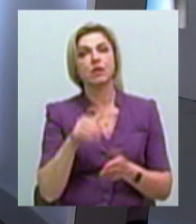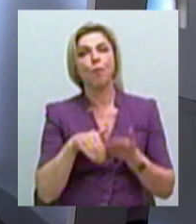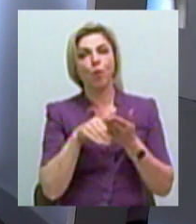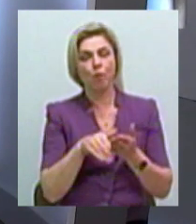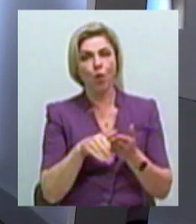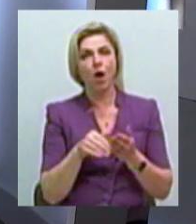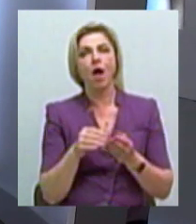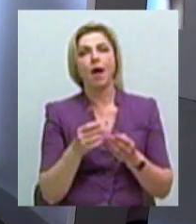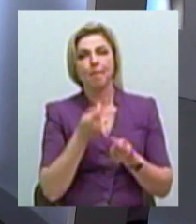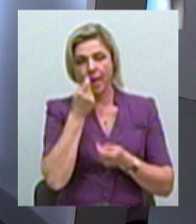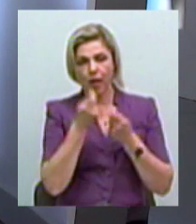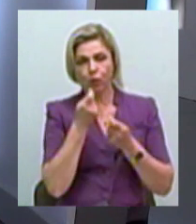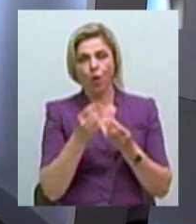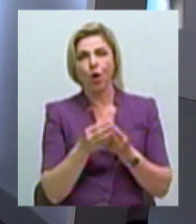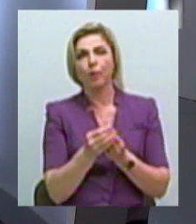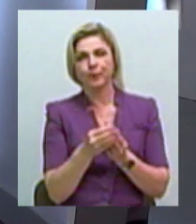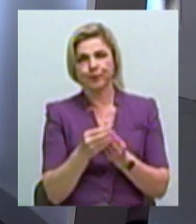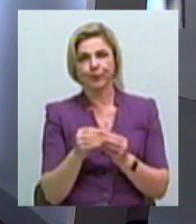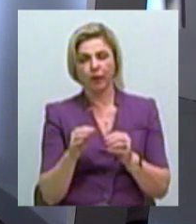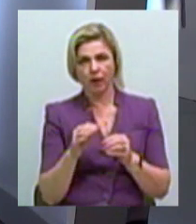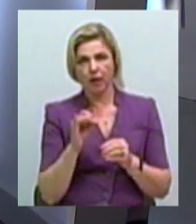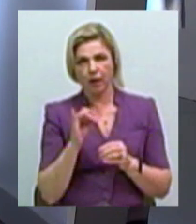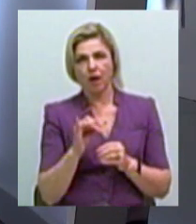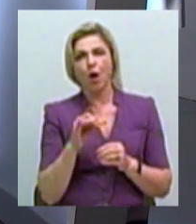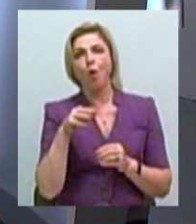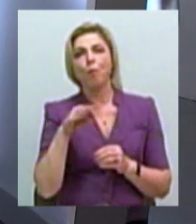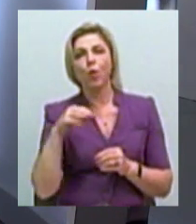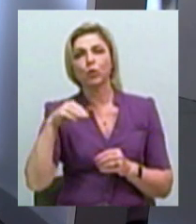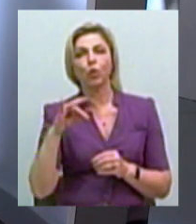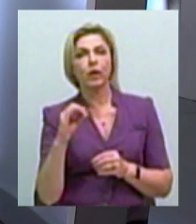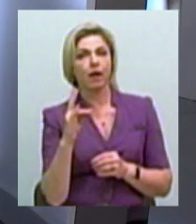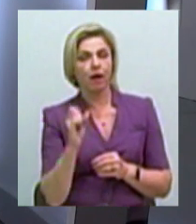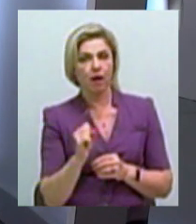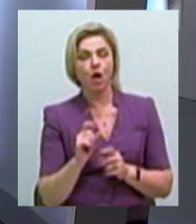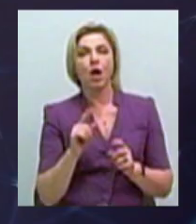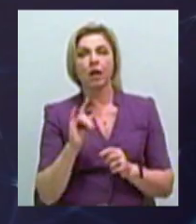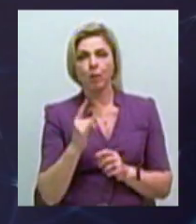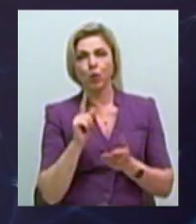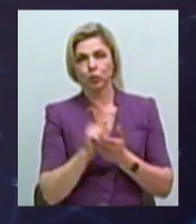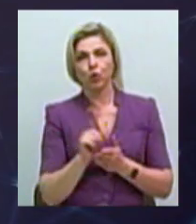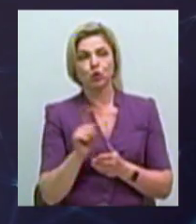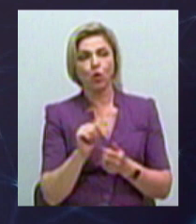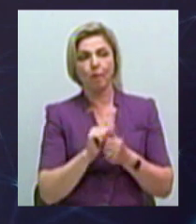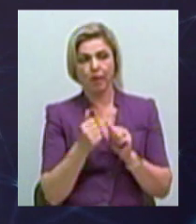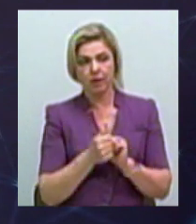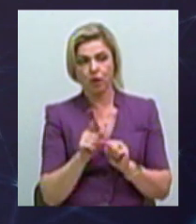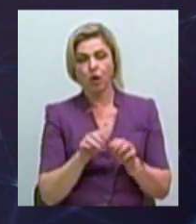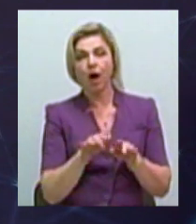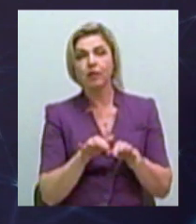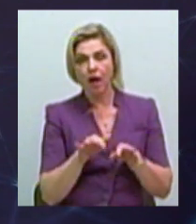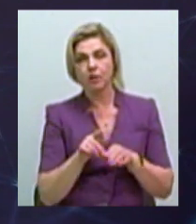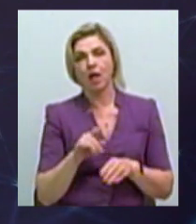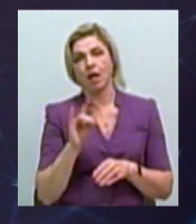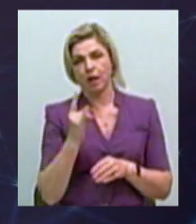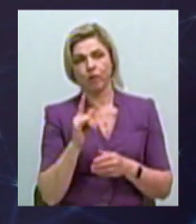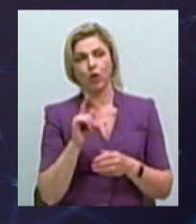моторики. Мілкої моторики, дрібної і грубої, так би мовити, моторики. Тому дитина щось постійно має, замість того, щоб гаджет клацати, вона має